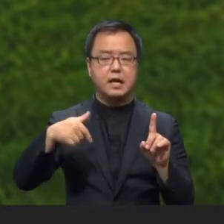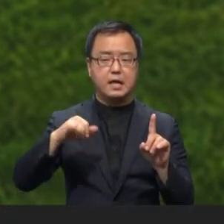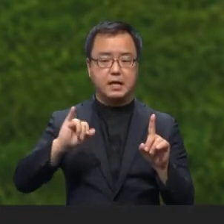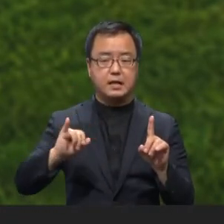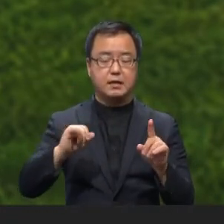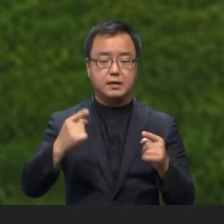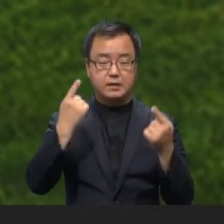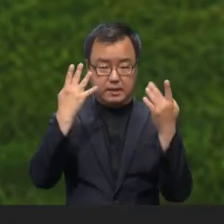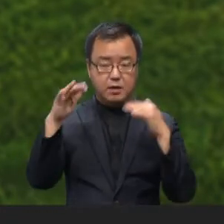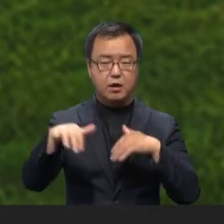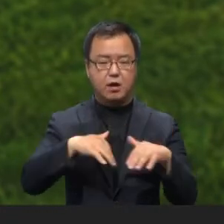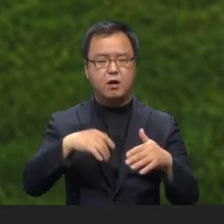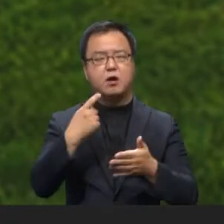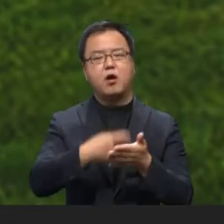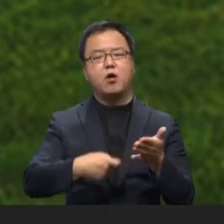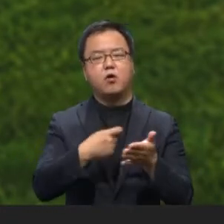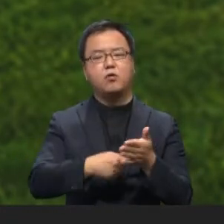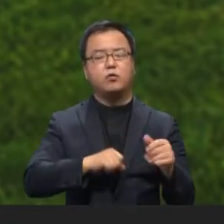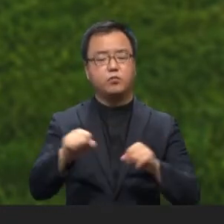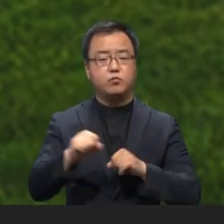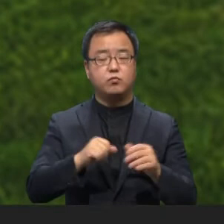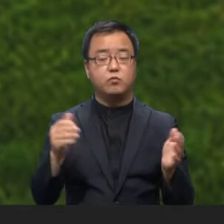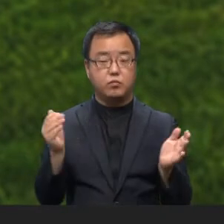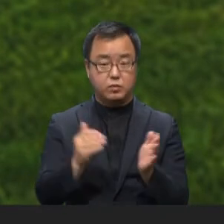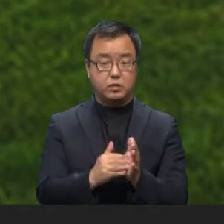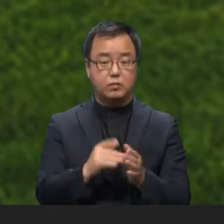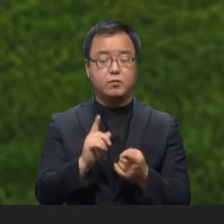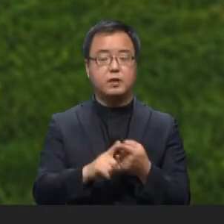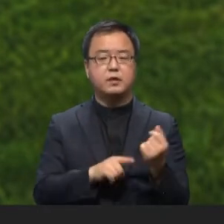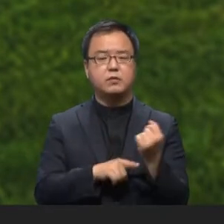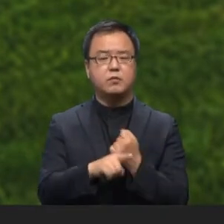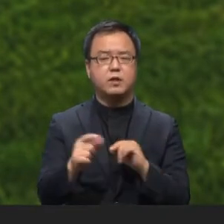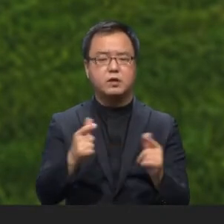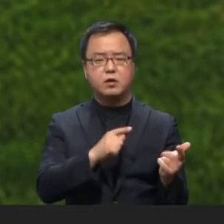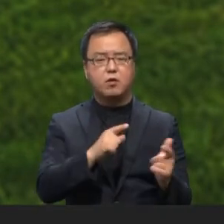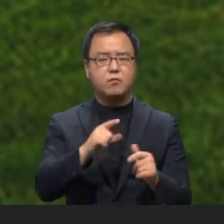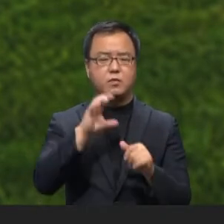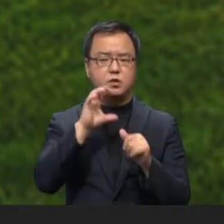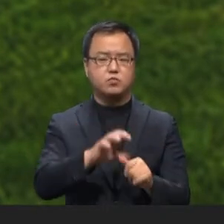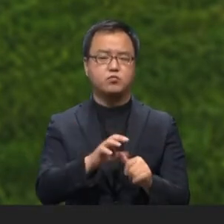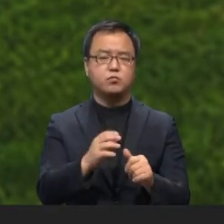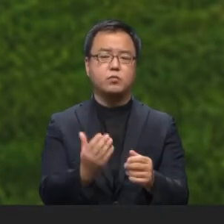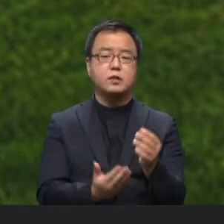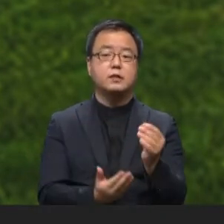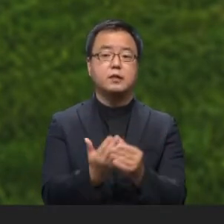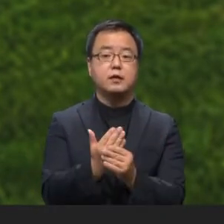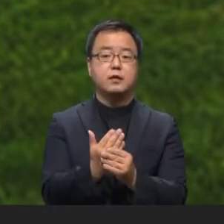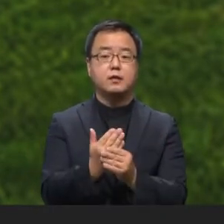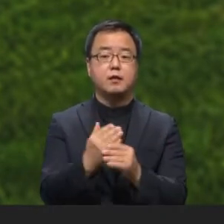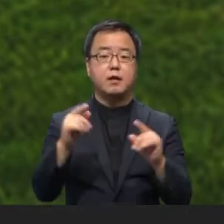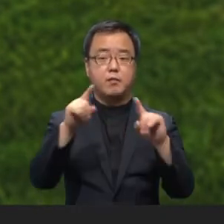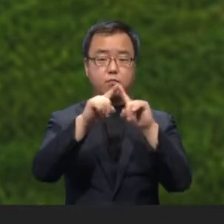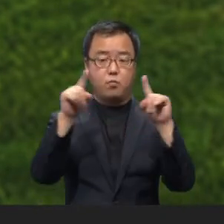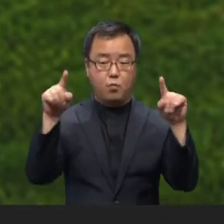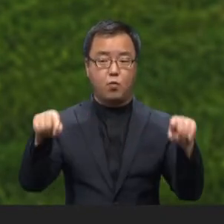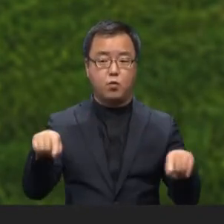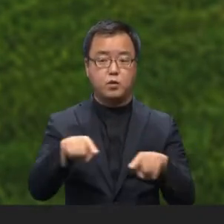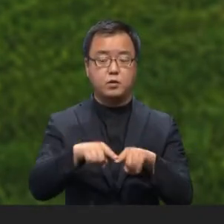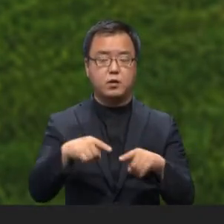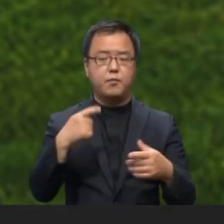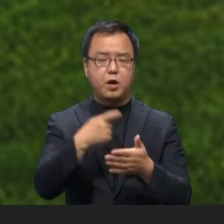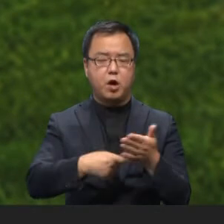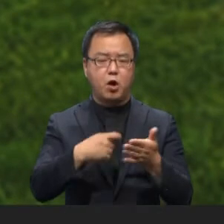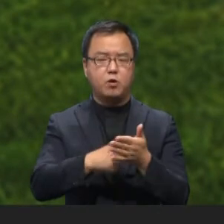부정행위로 있었는데요 이렇다 보니까 여러 가지 규제가 겹겹이 생기고 이 모니터에서 부정이 방지하기 위해서